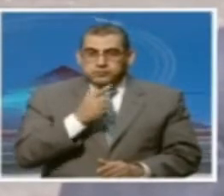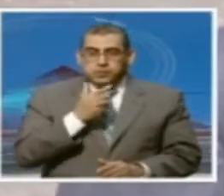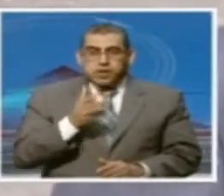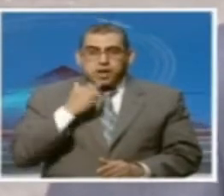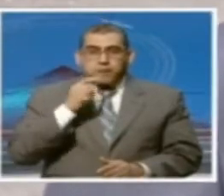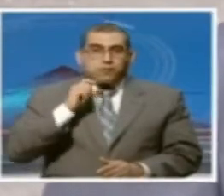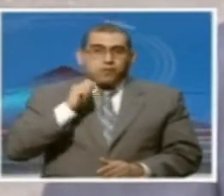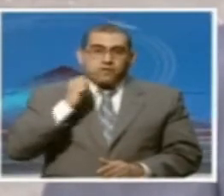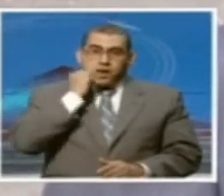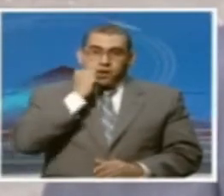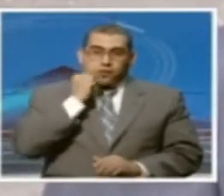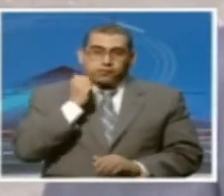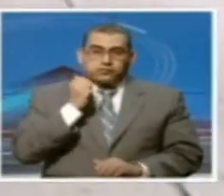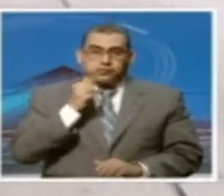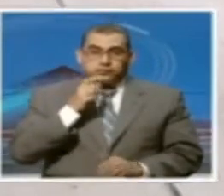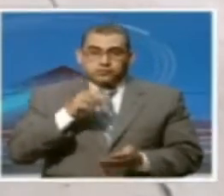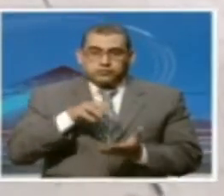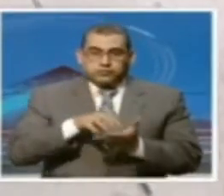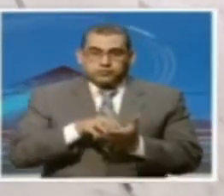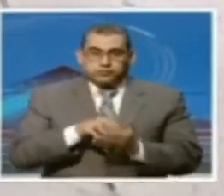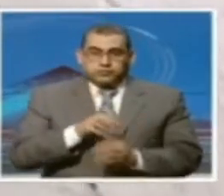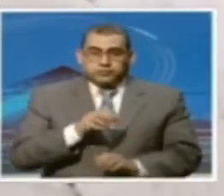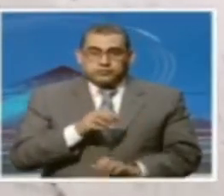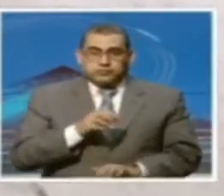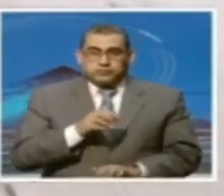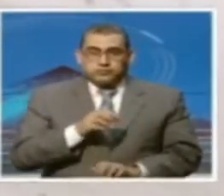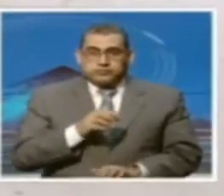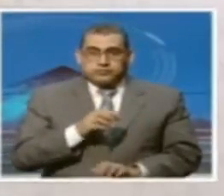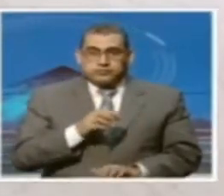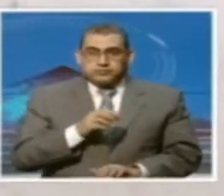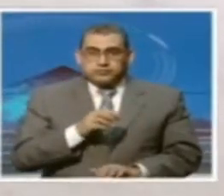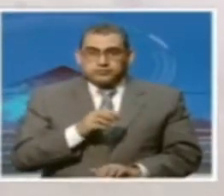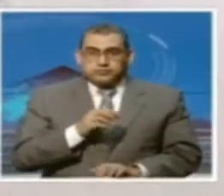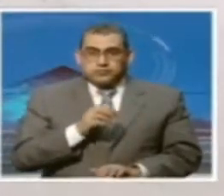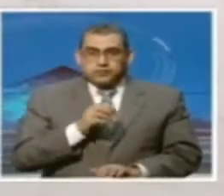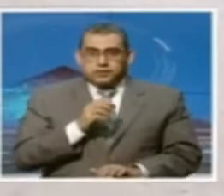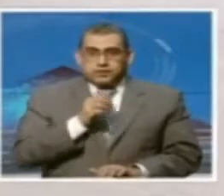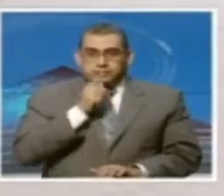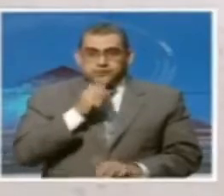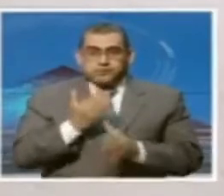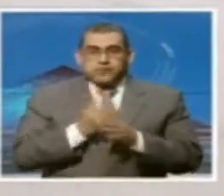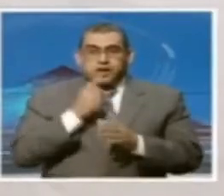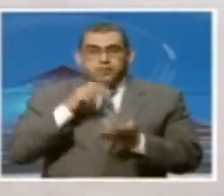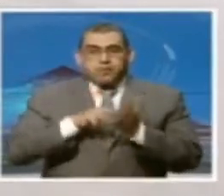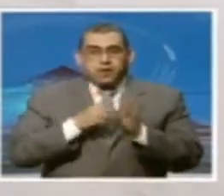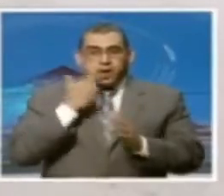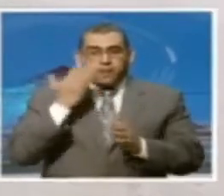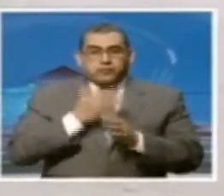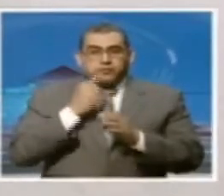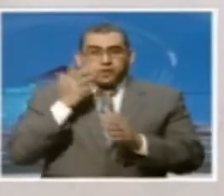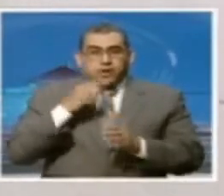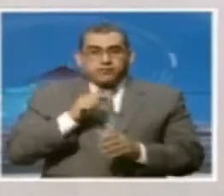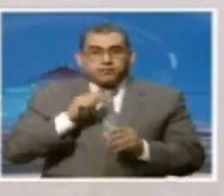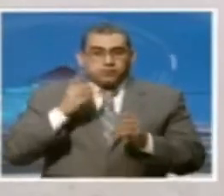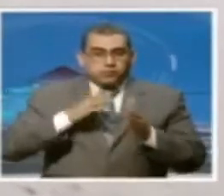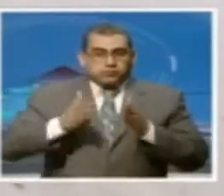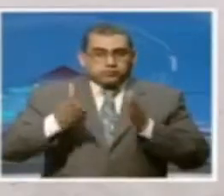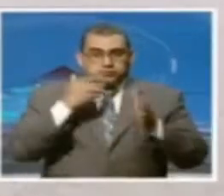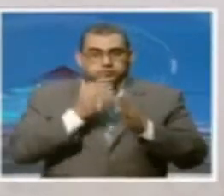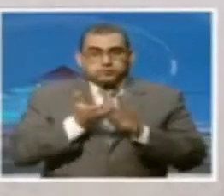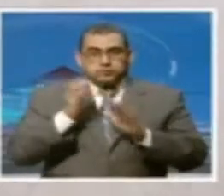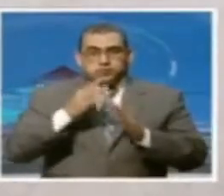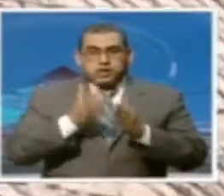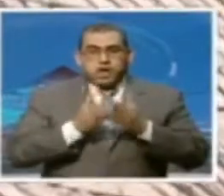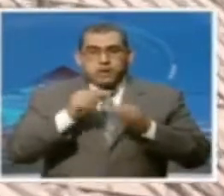القليوبية 1.9 مليار. هنا في ترعة أم الفئران بالوحدة المحلية بالجعفرة التابعة لمركز شبين